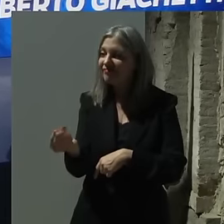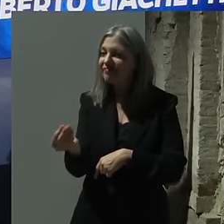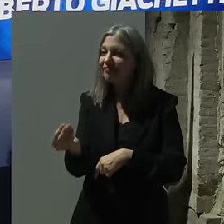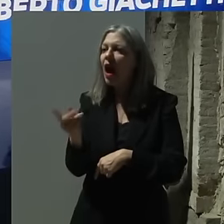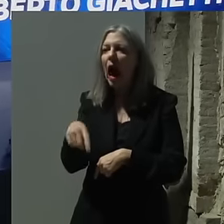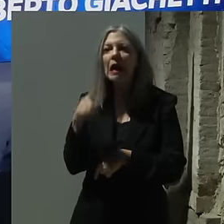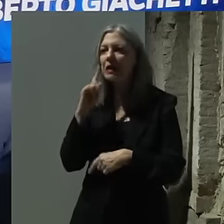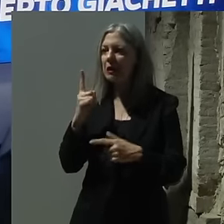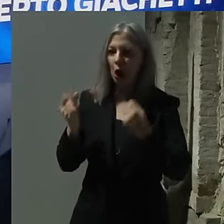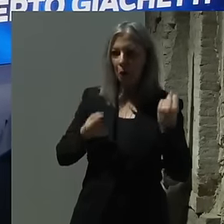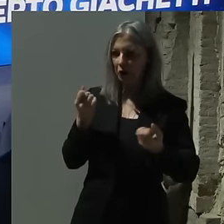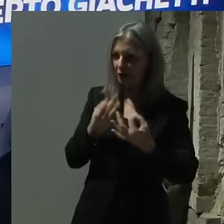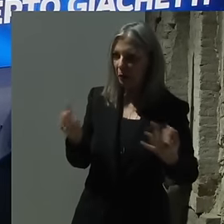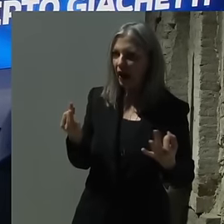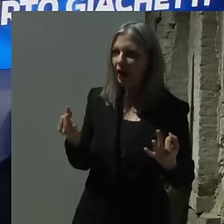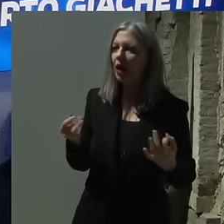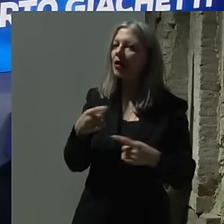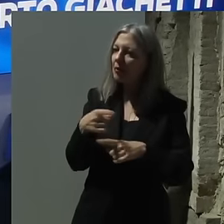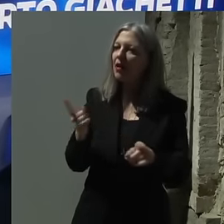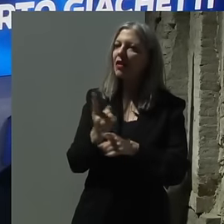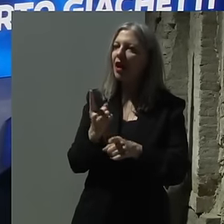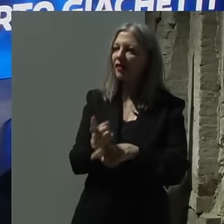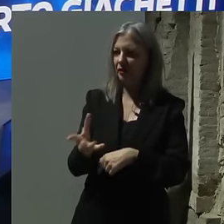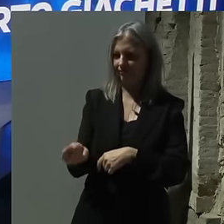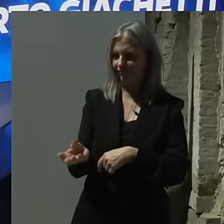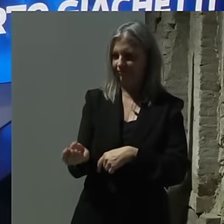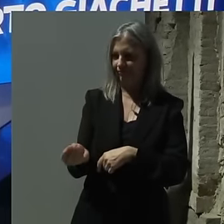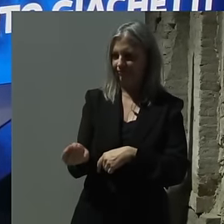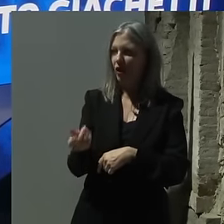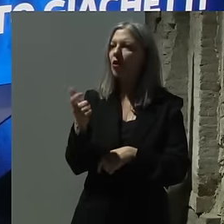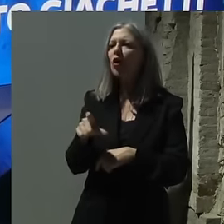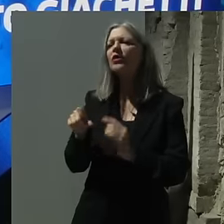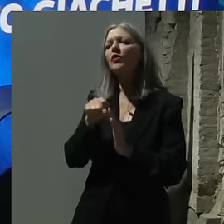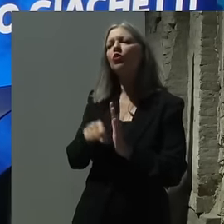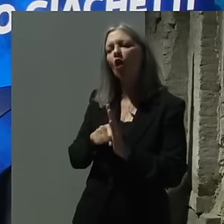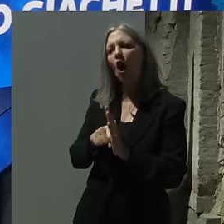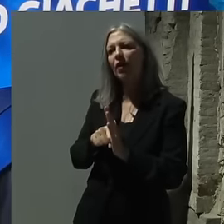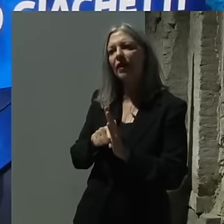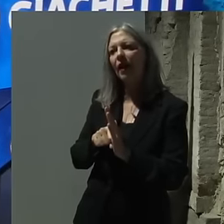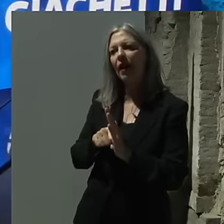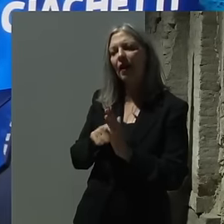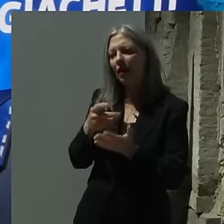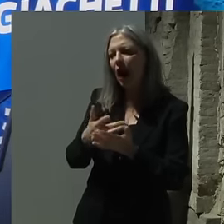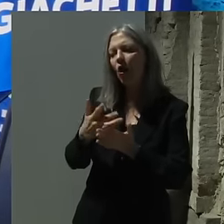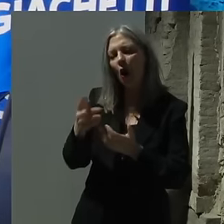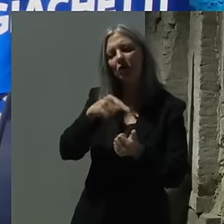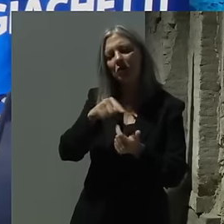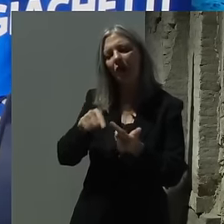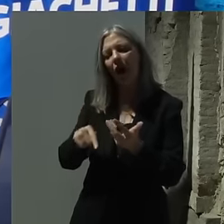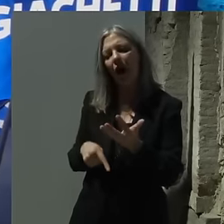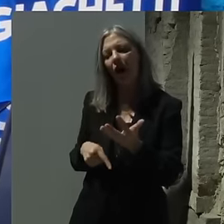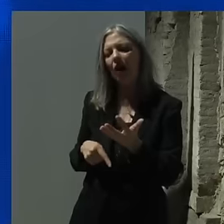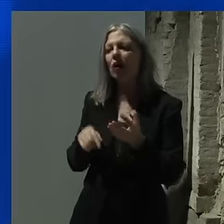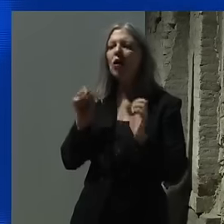E non sto scherzando, sto parlando, queste storie che mettiamo insieme potrebbero essere storie di